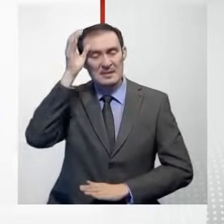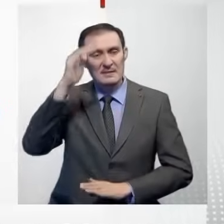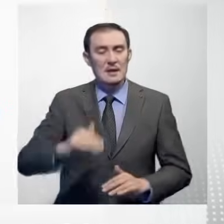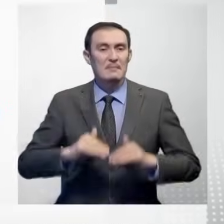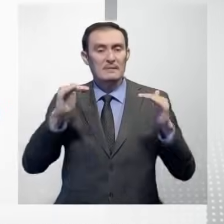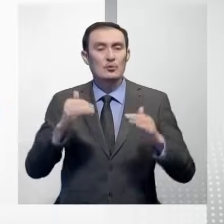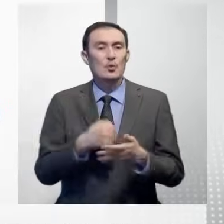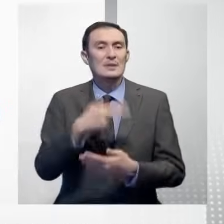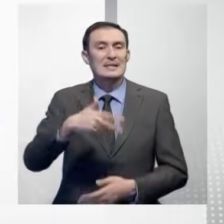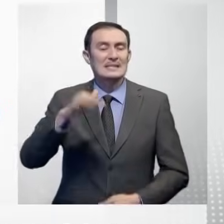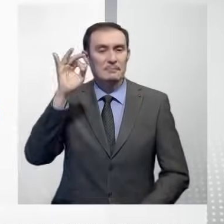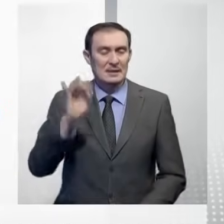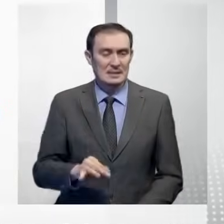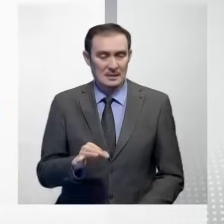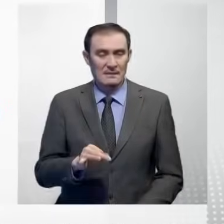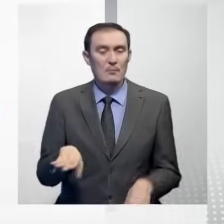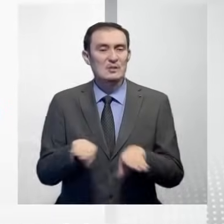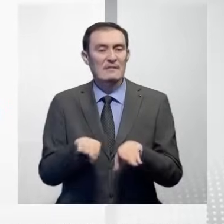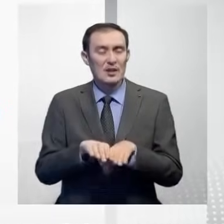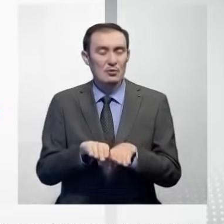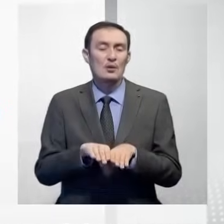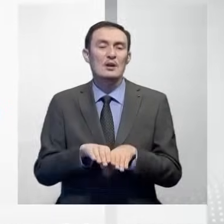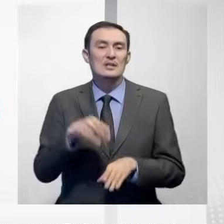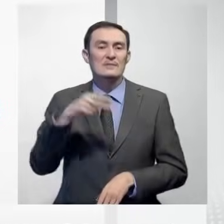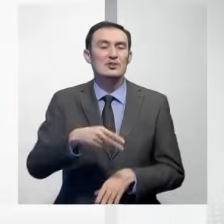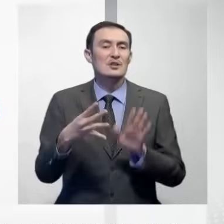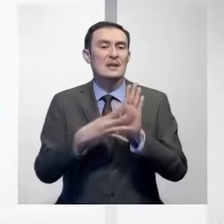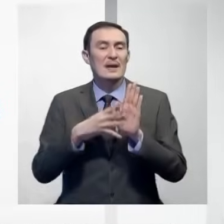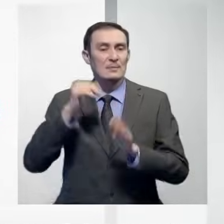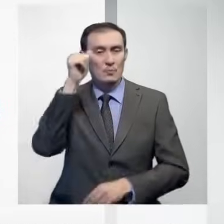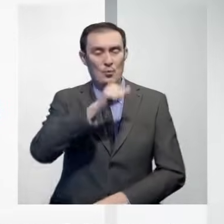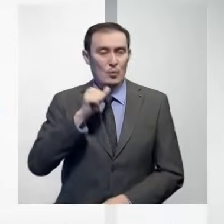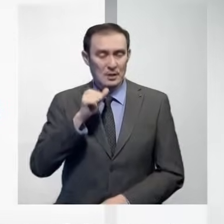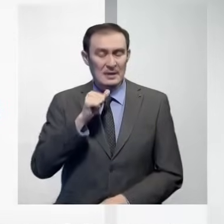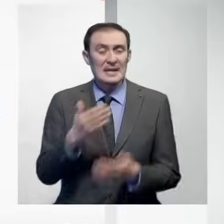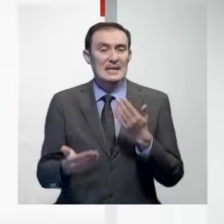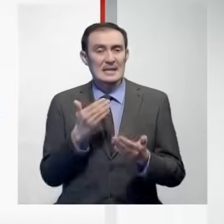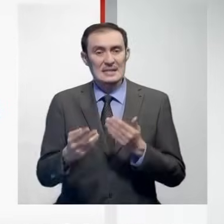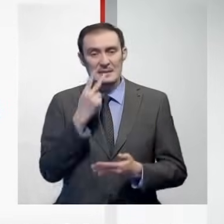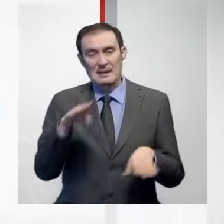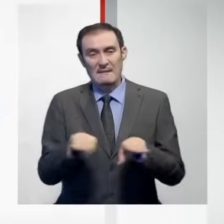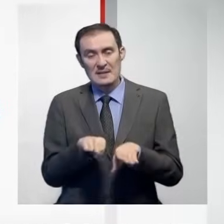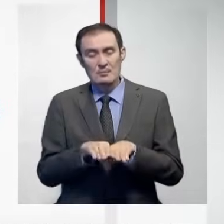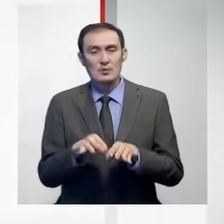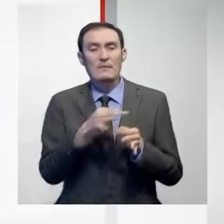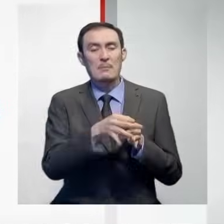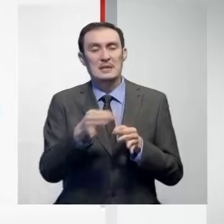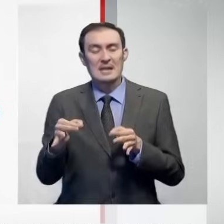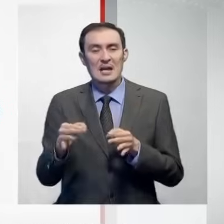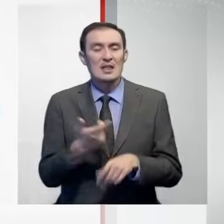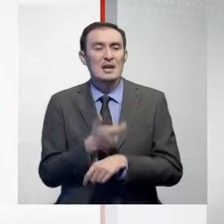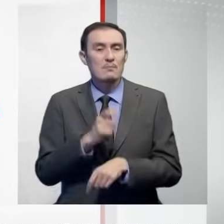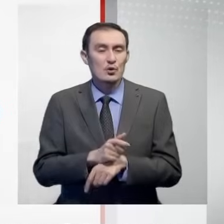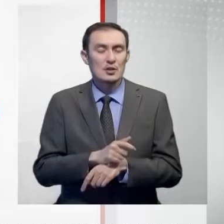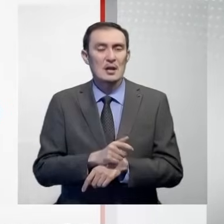выросла почти до 30% в сравнении с 2009 годом. Если смотреть в разрезе регионов, то